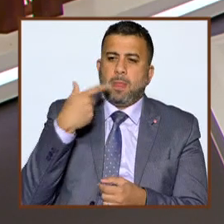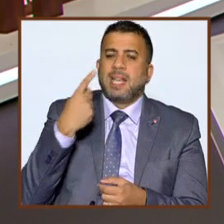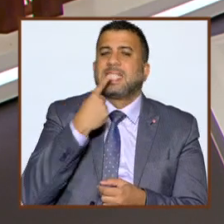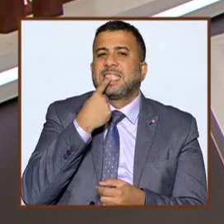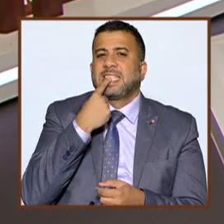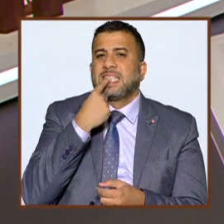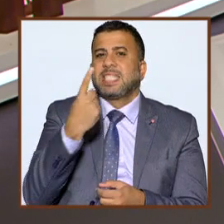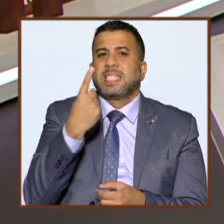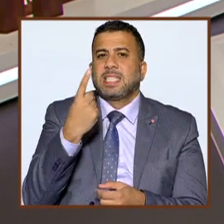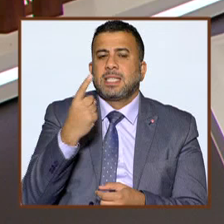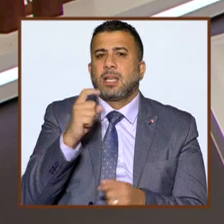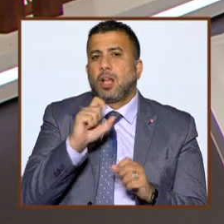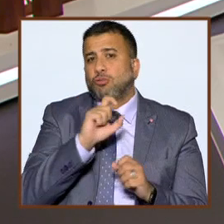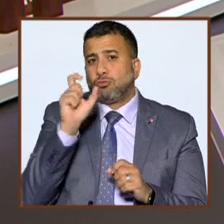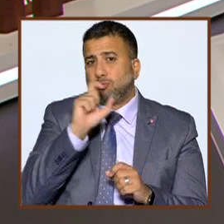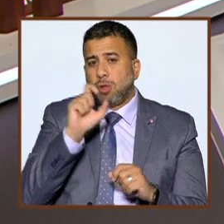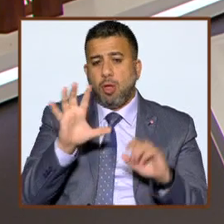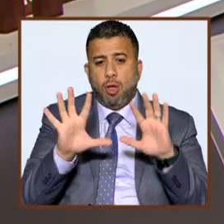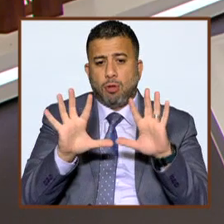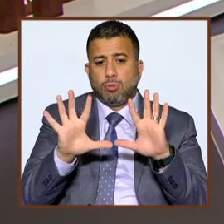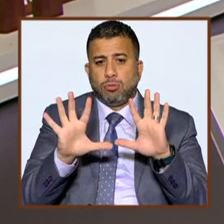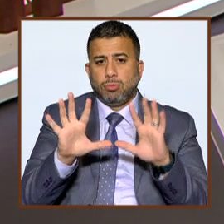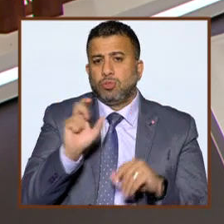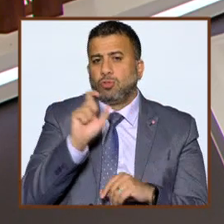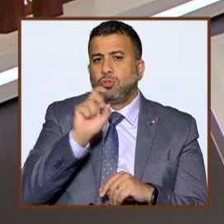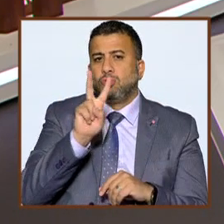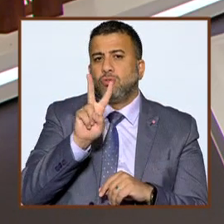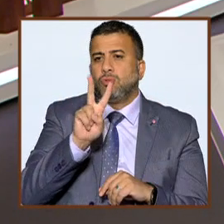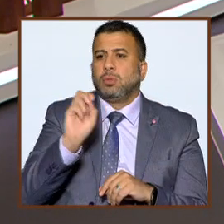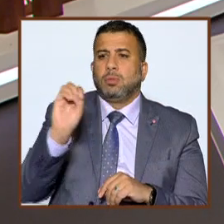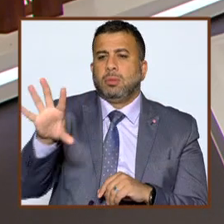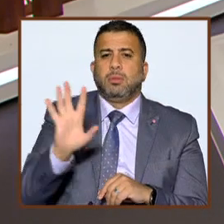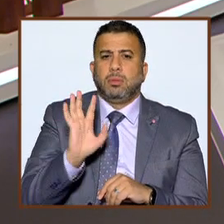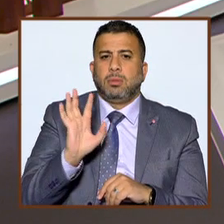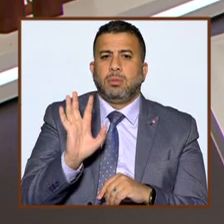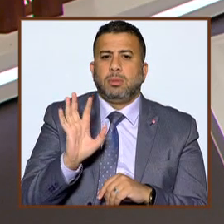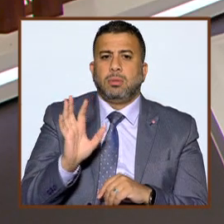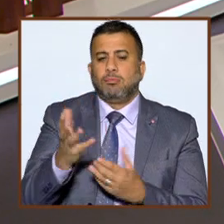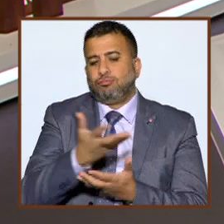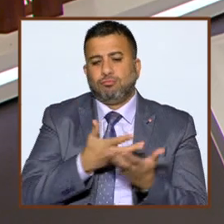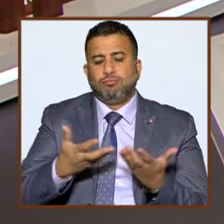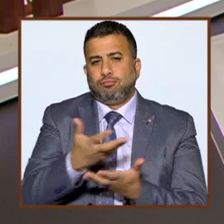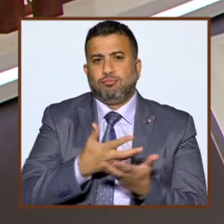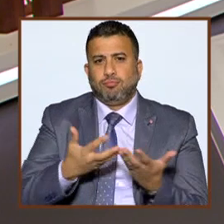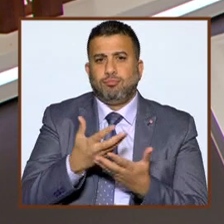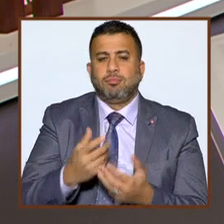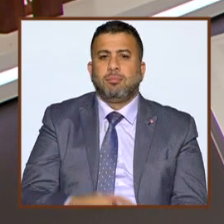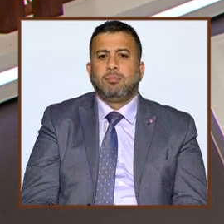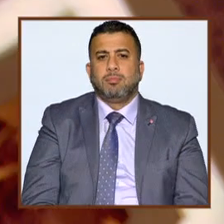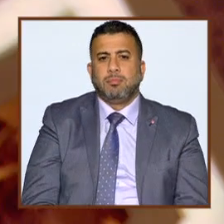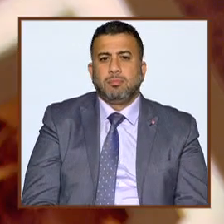سنة، 10 شهور لي، شهرين لهم مقابل تشغيلهم المبلغ.